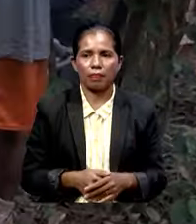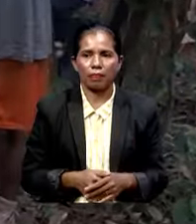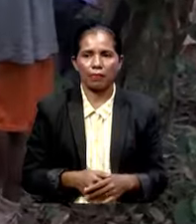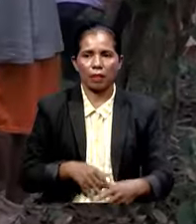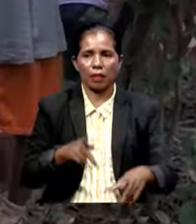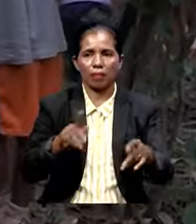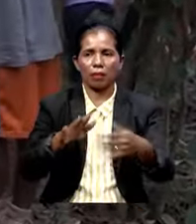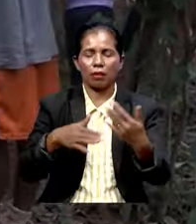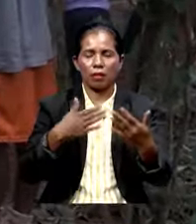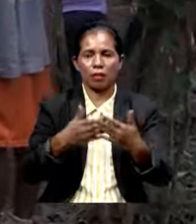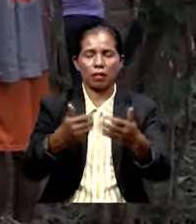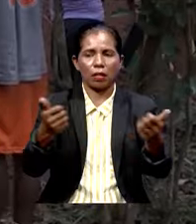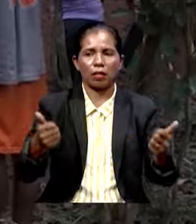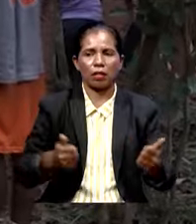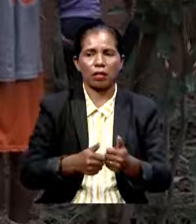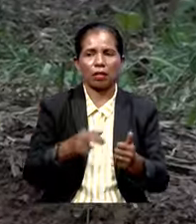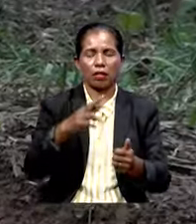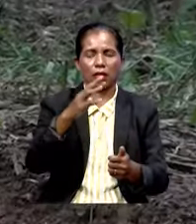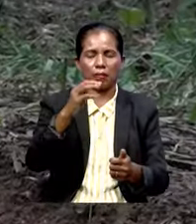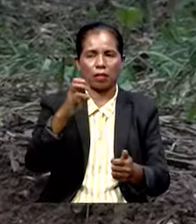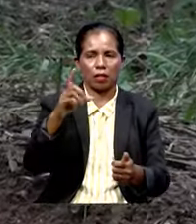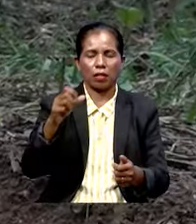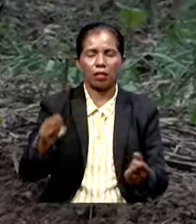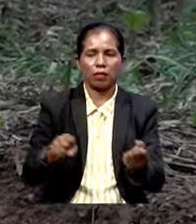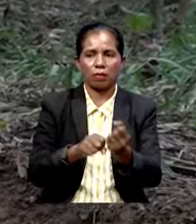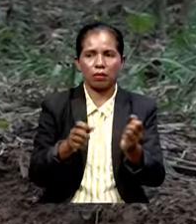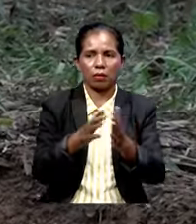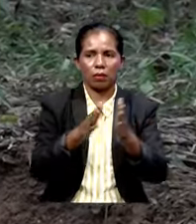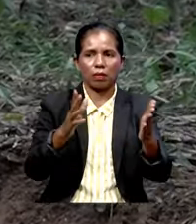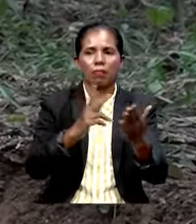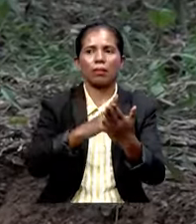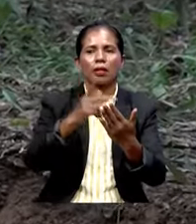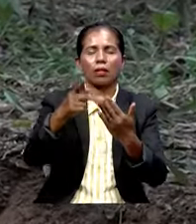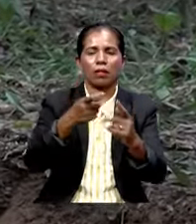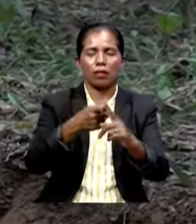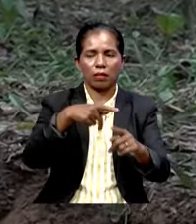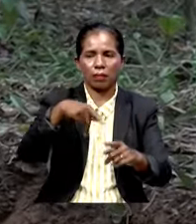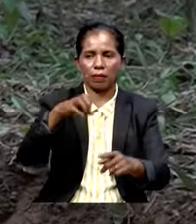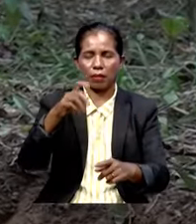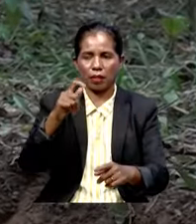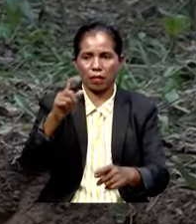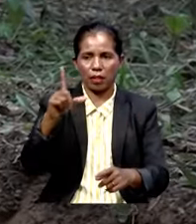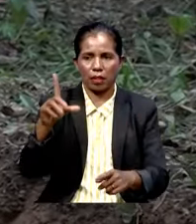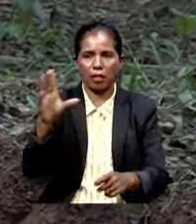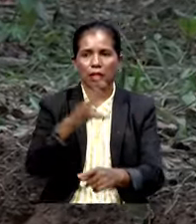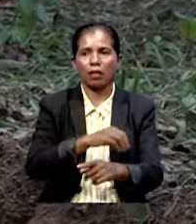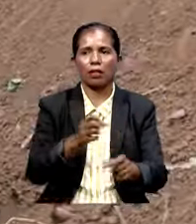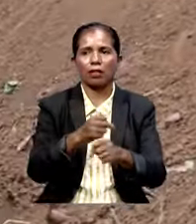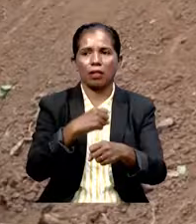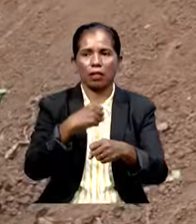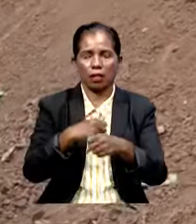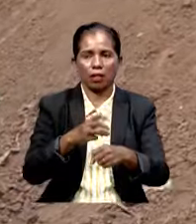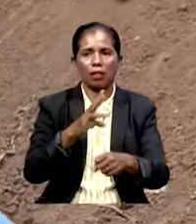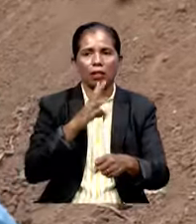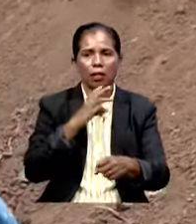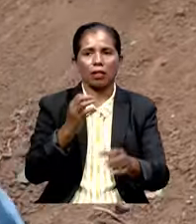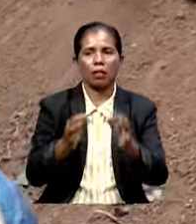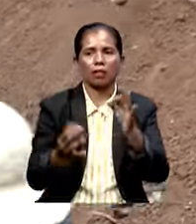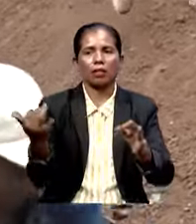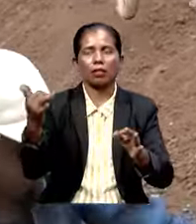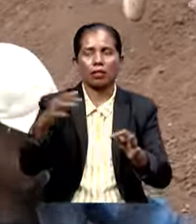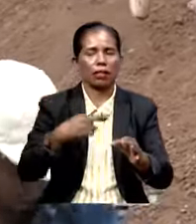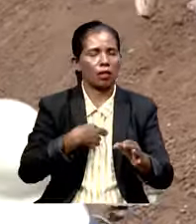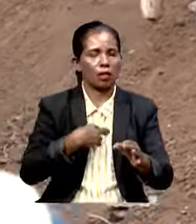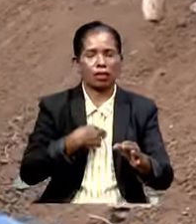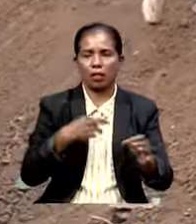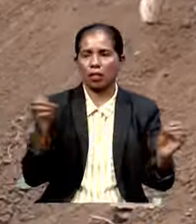Komunidade Sira e aldeia Ramerlau contribui makas ho programa husi Permatil nian ho di halo conservação B, mas ki sira rasik